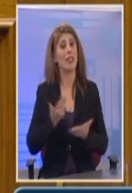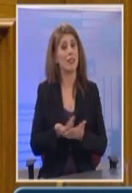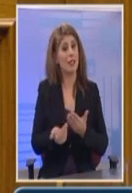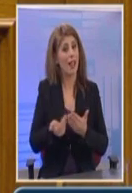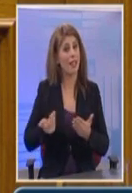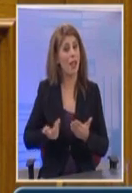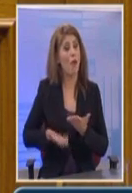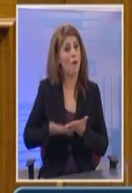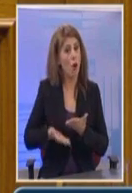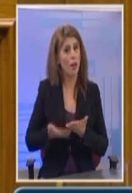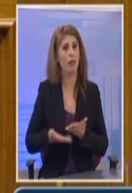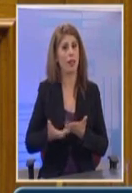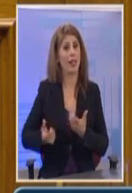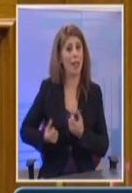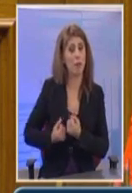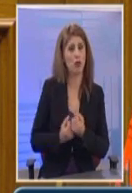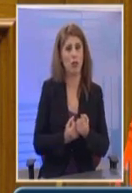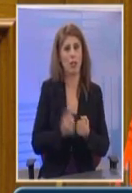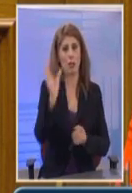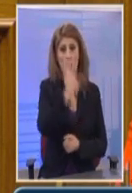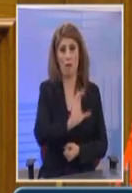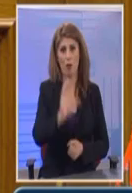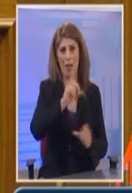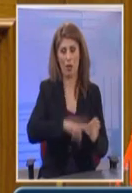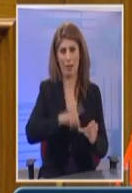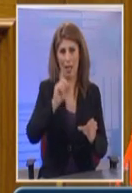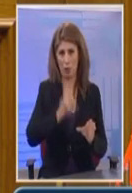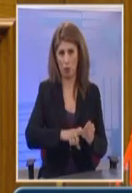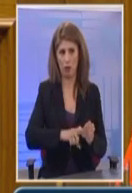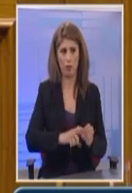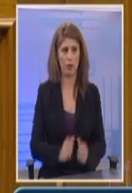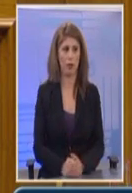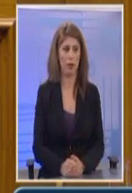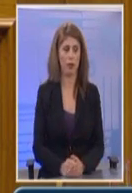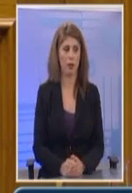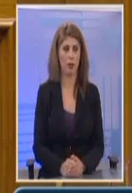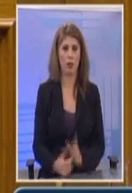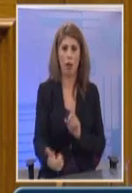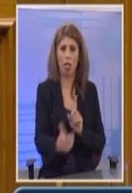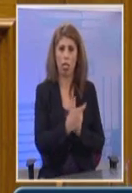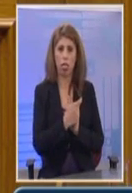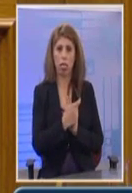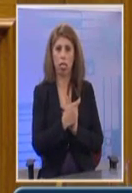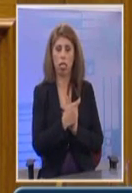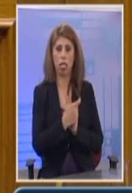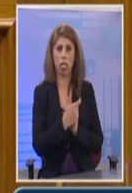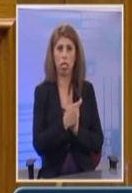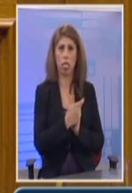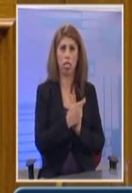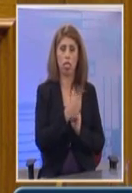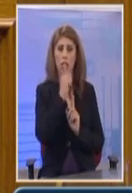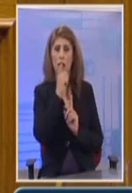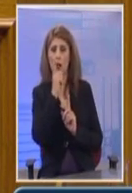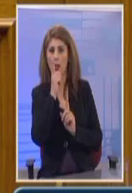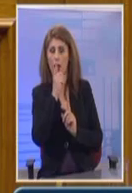βοήθεια και υποστήριξη από τους Ευρωπαίους εταίρους, μας απομόνωσαν ακόμα περισσότερο με